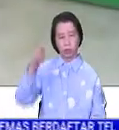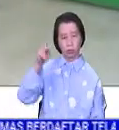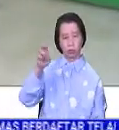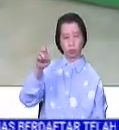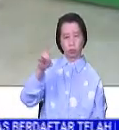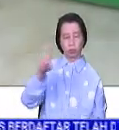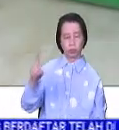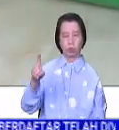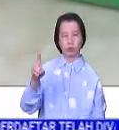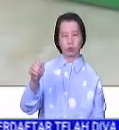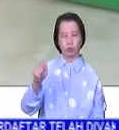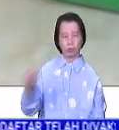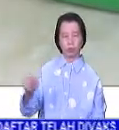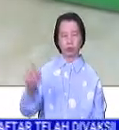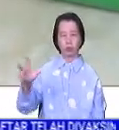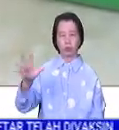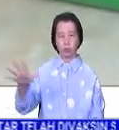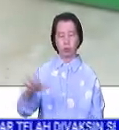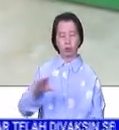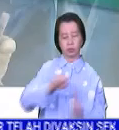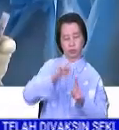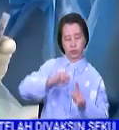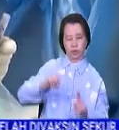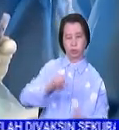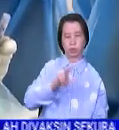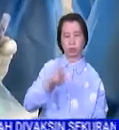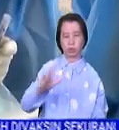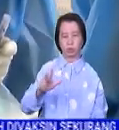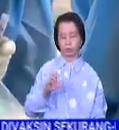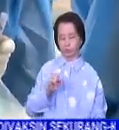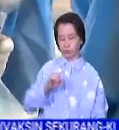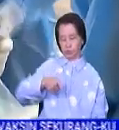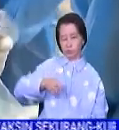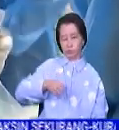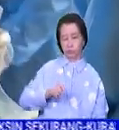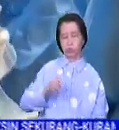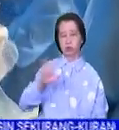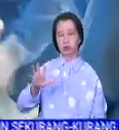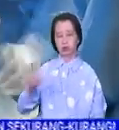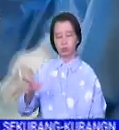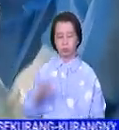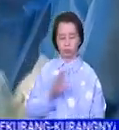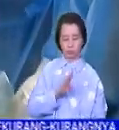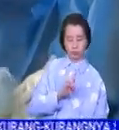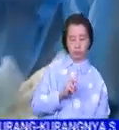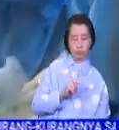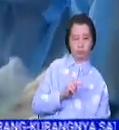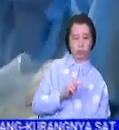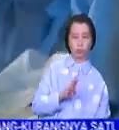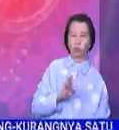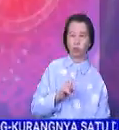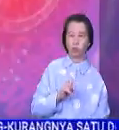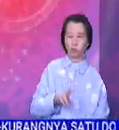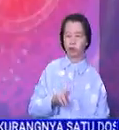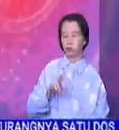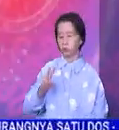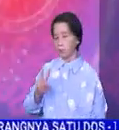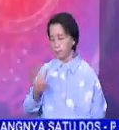35 kes Sandakan 33 sipitang 25 dan bet 24 kes